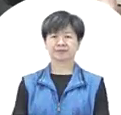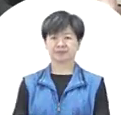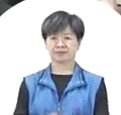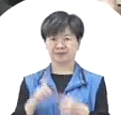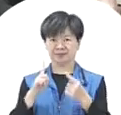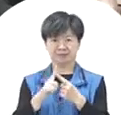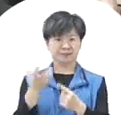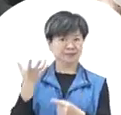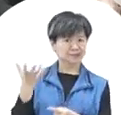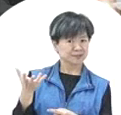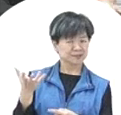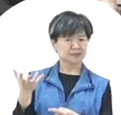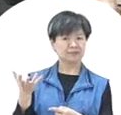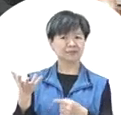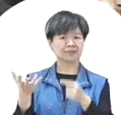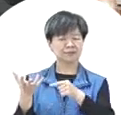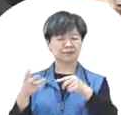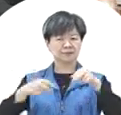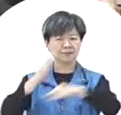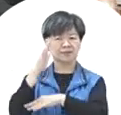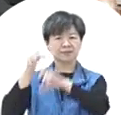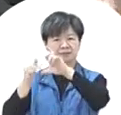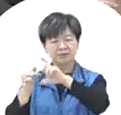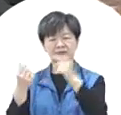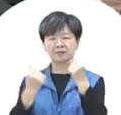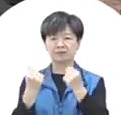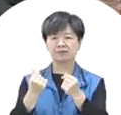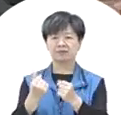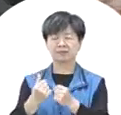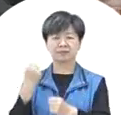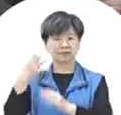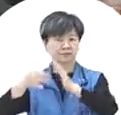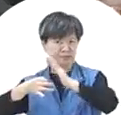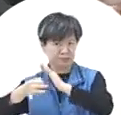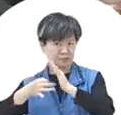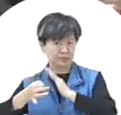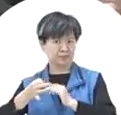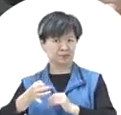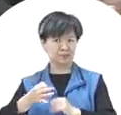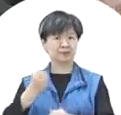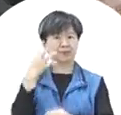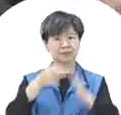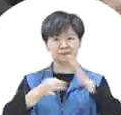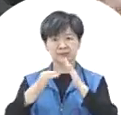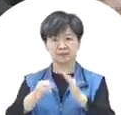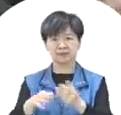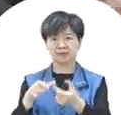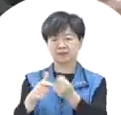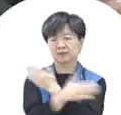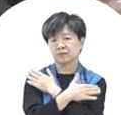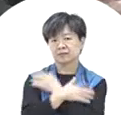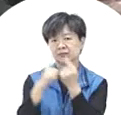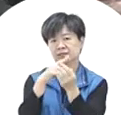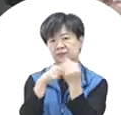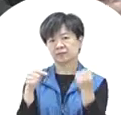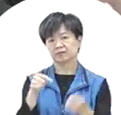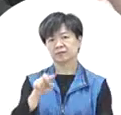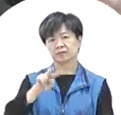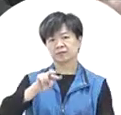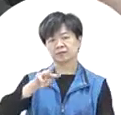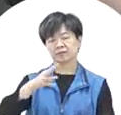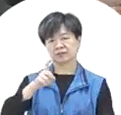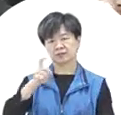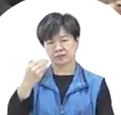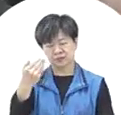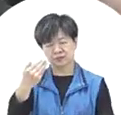较稠密的行政区，像是我们的新店区齁、哦。整个新店区的公幼人数只有2319人。